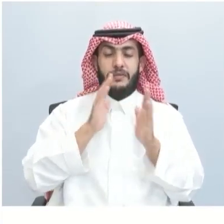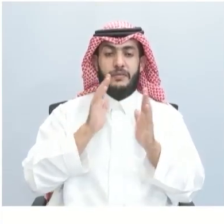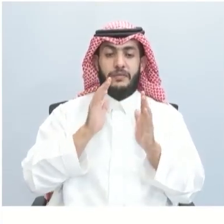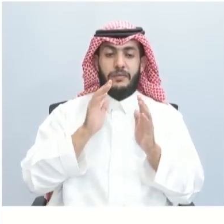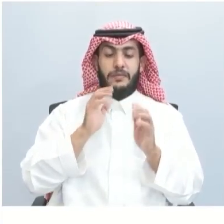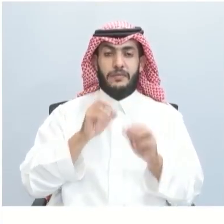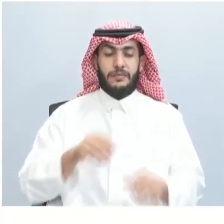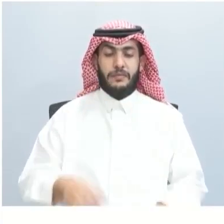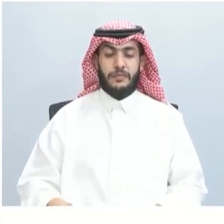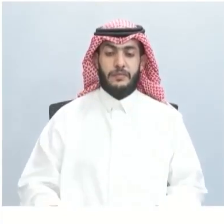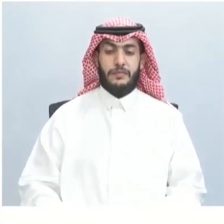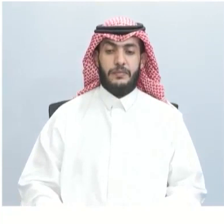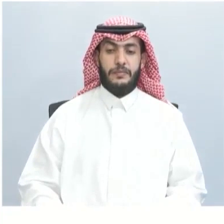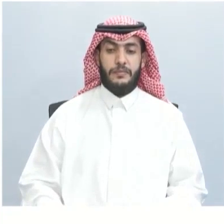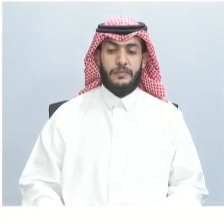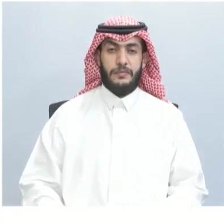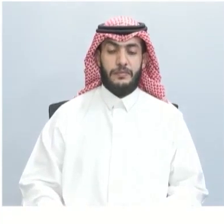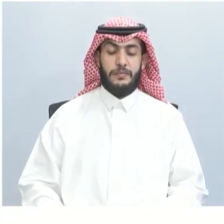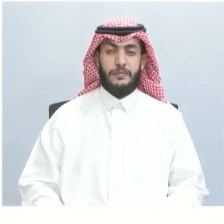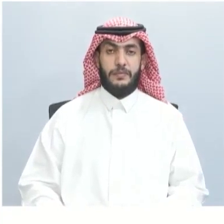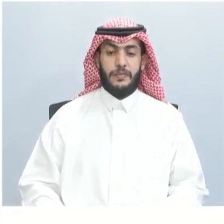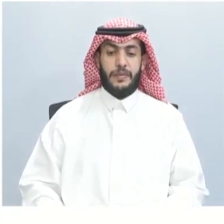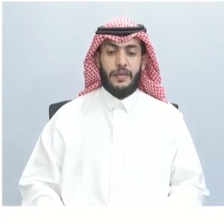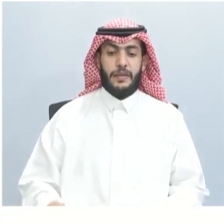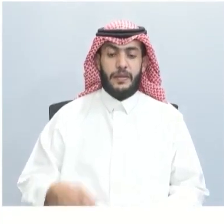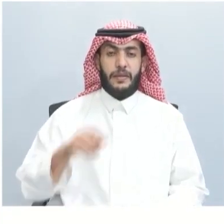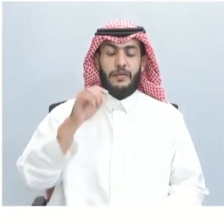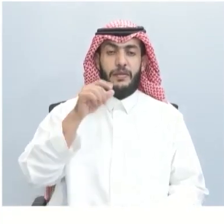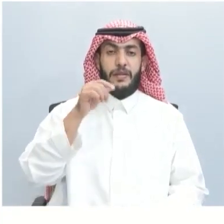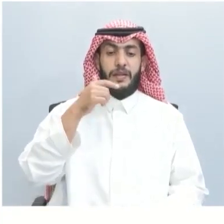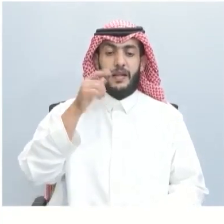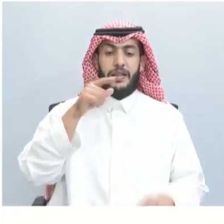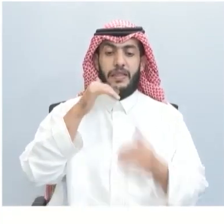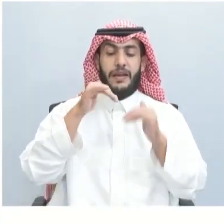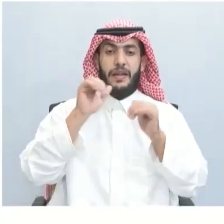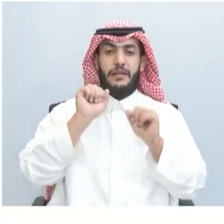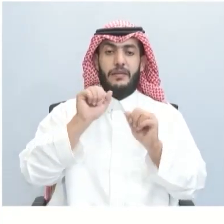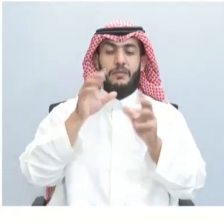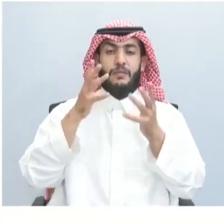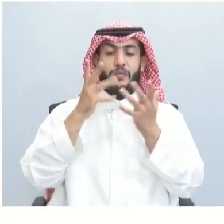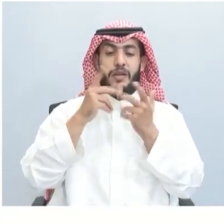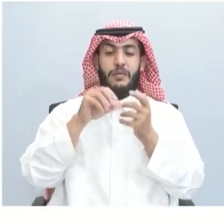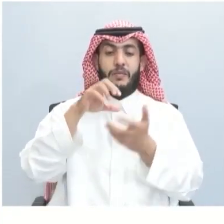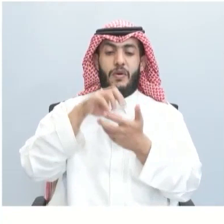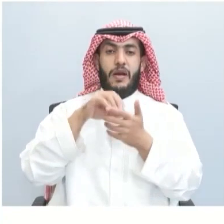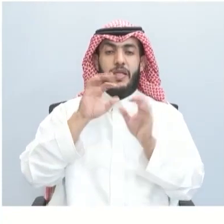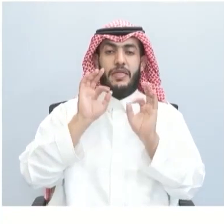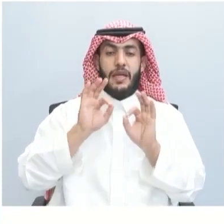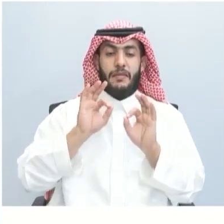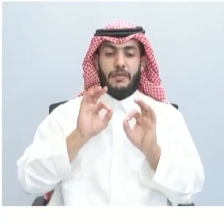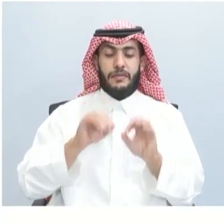الحالات الاجابه صحيحه ثمانيه من عيوب العرض من جانب الخادم مناسب للمواقع